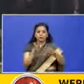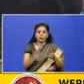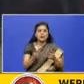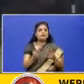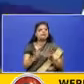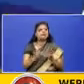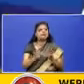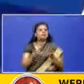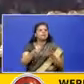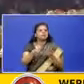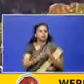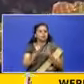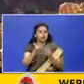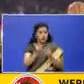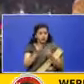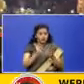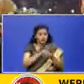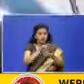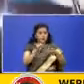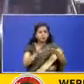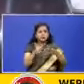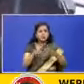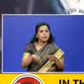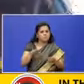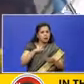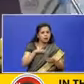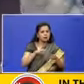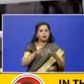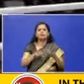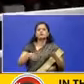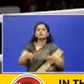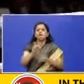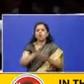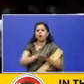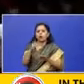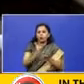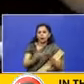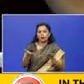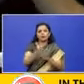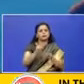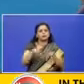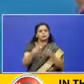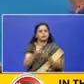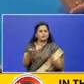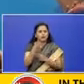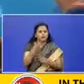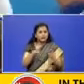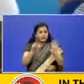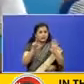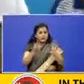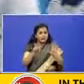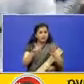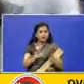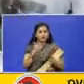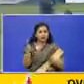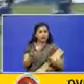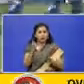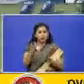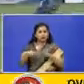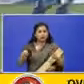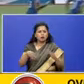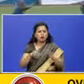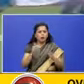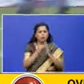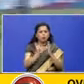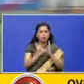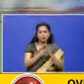टीम, महाराष्ट्र और हरियाणा की टीम। इन खेलों में 6 नेशनल रिकॉर्ड्स और